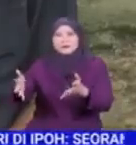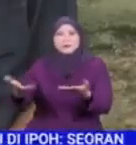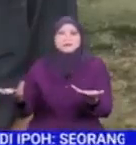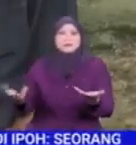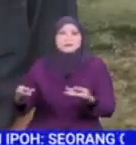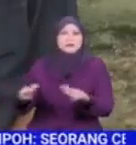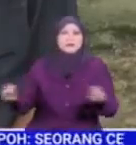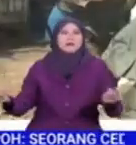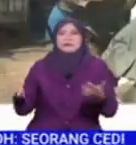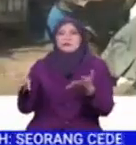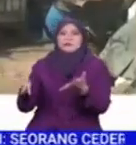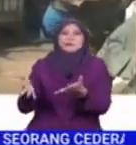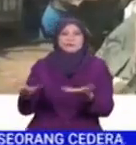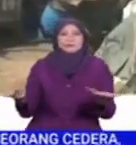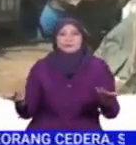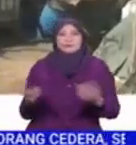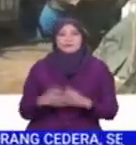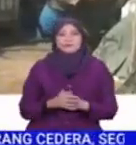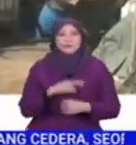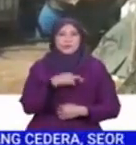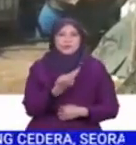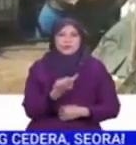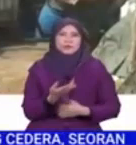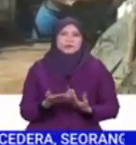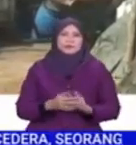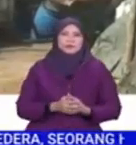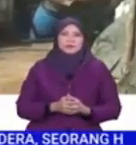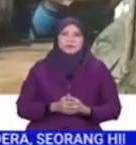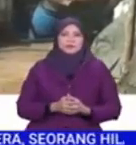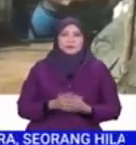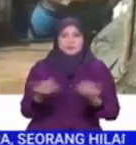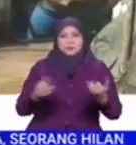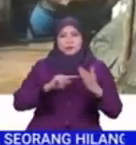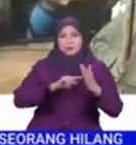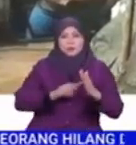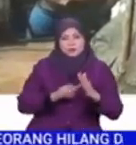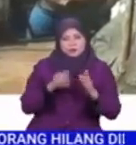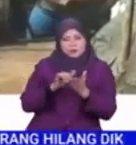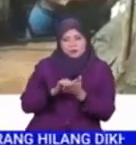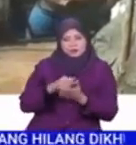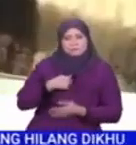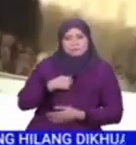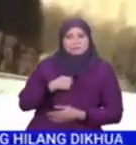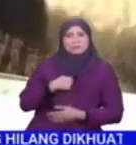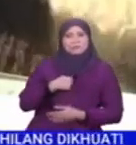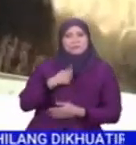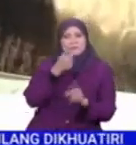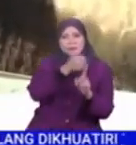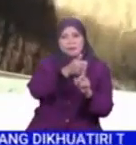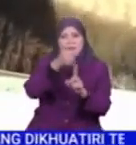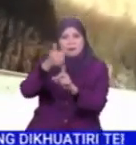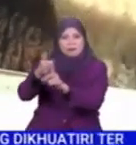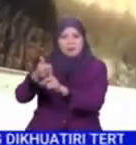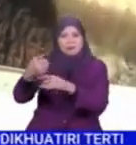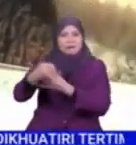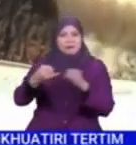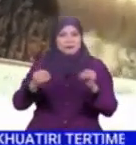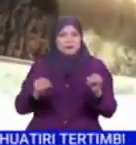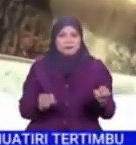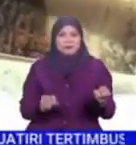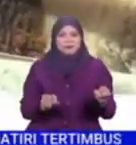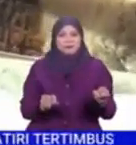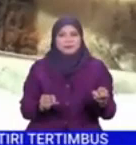tidak diberikan kepada pengusaha-pengusaha jadi sekali outstadt memulai depresi itu saya mengalahkan jabatan